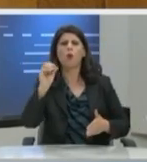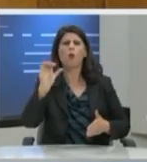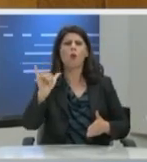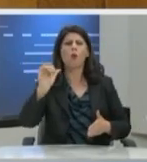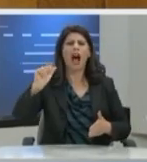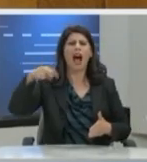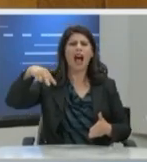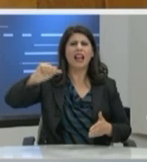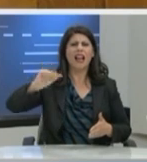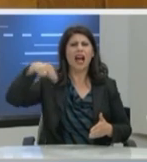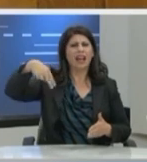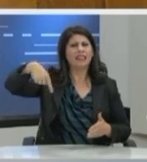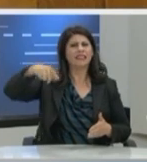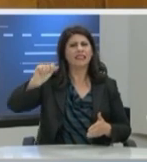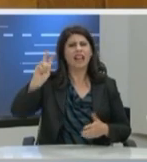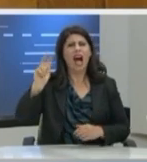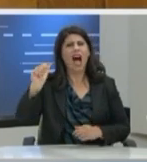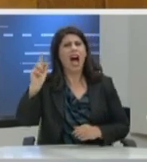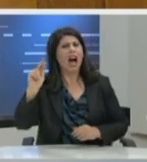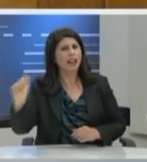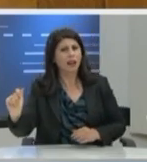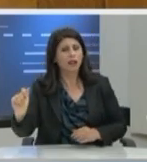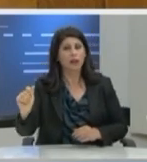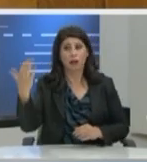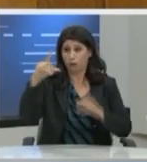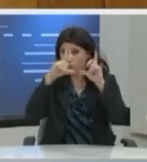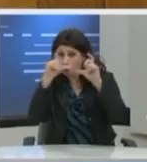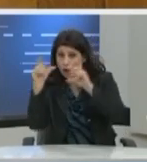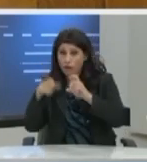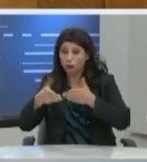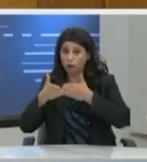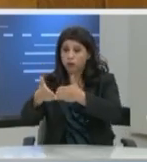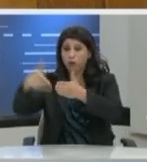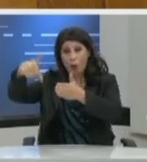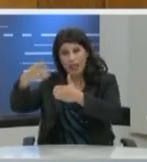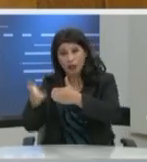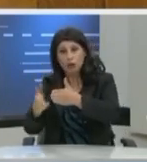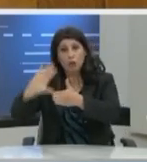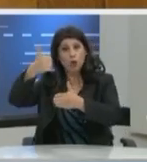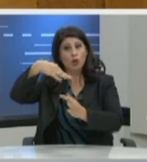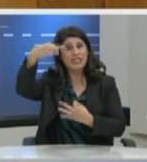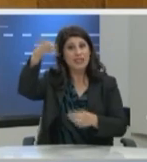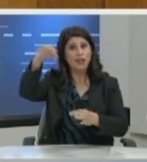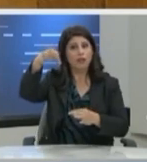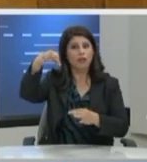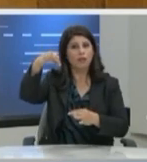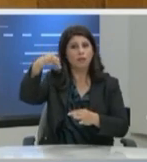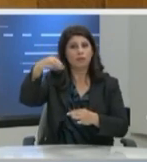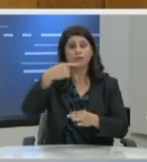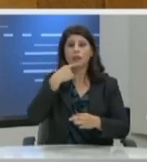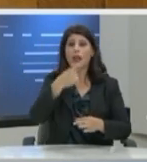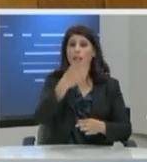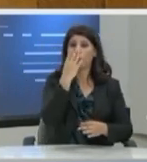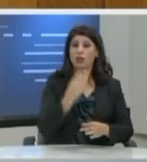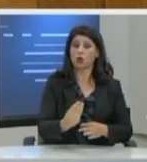το κότερο. Εδώ υπήρχε μια εποχή που το φωτογραφίζανε τον Γκουανταλαχάρα καθημερινώς πρώτη σελίδα και επέρετο το